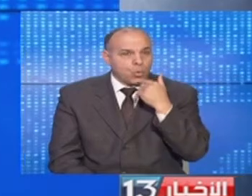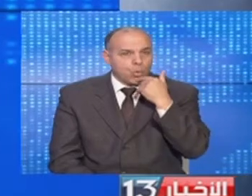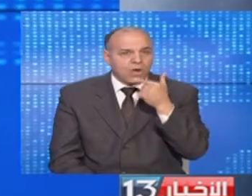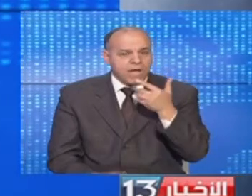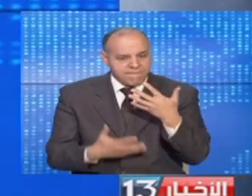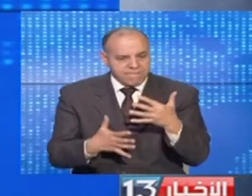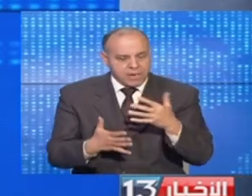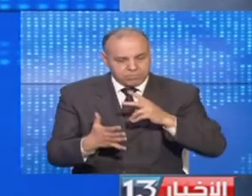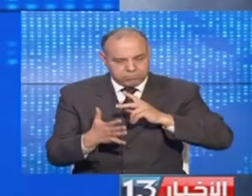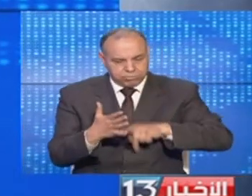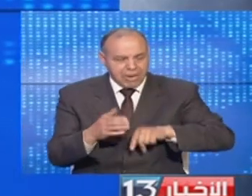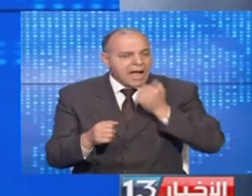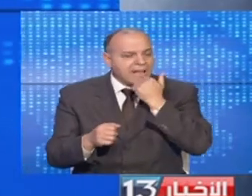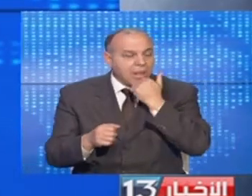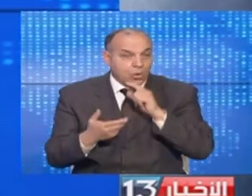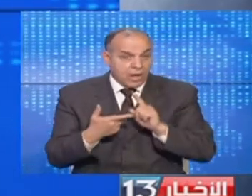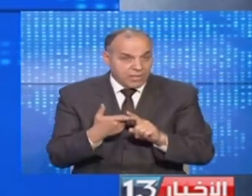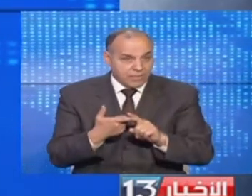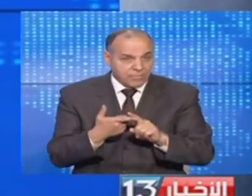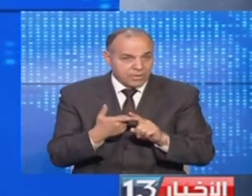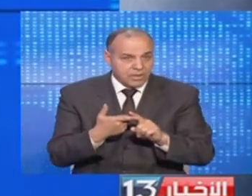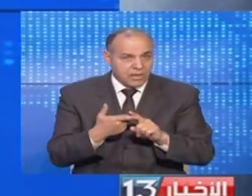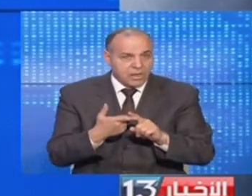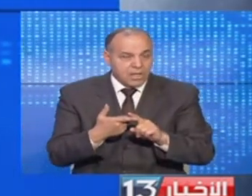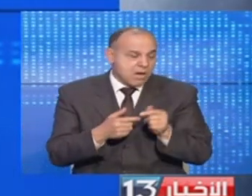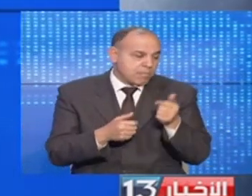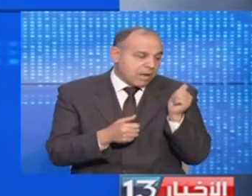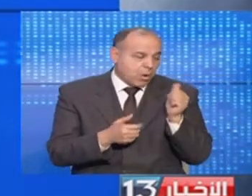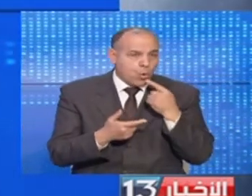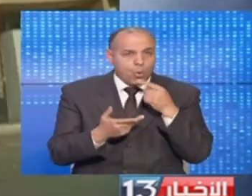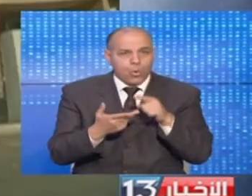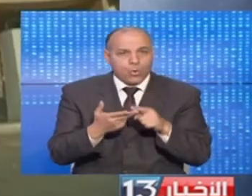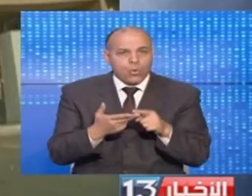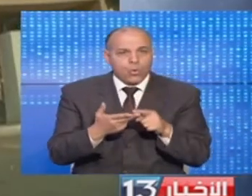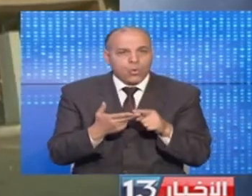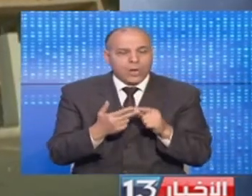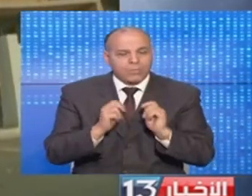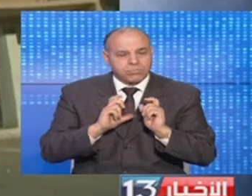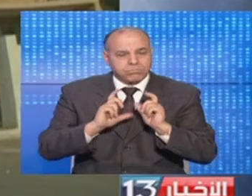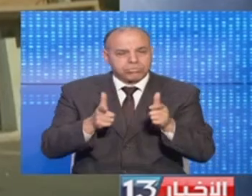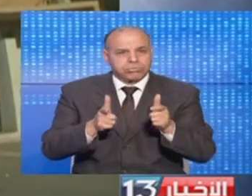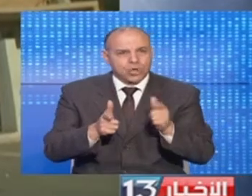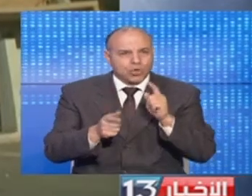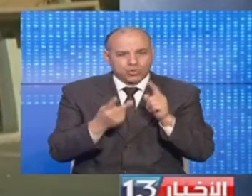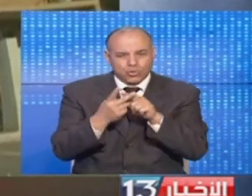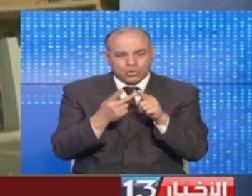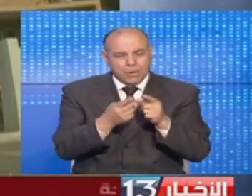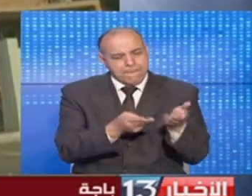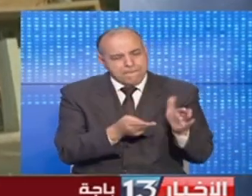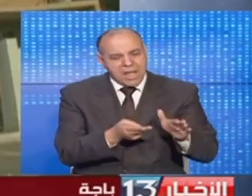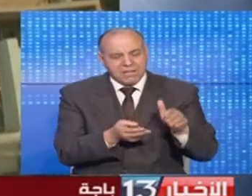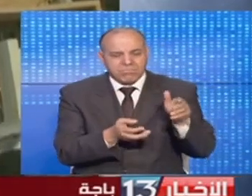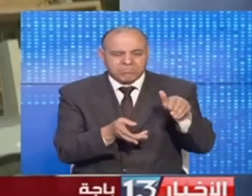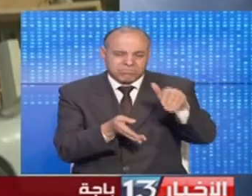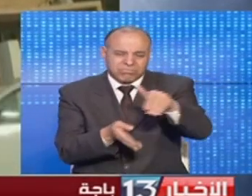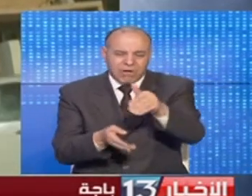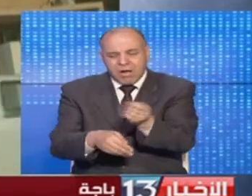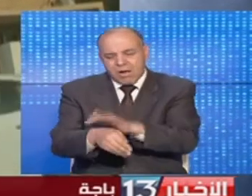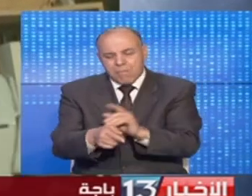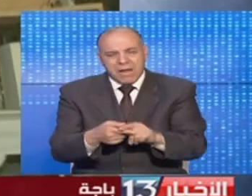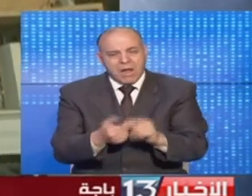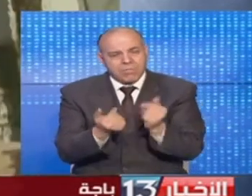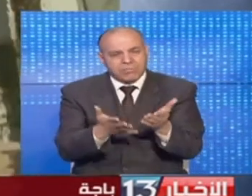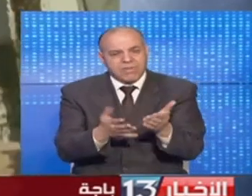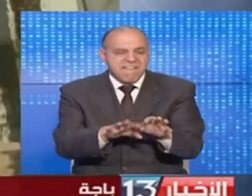تم تصحيح الخطا الذي جدد امس خلال عمليه تسليم جثماني ضحيتي فيروس كورونا امس